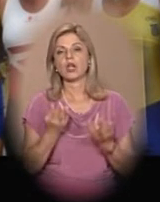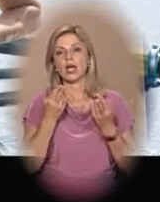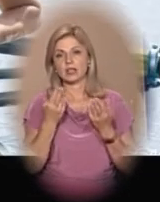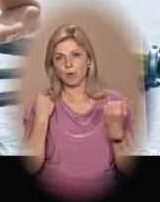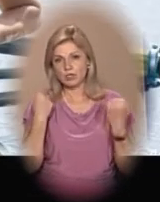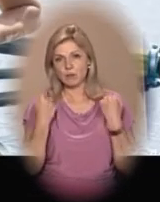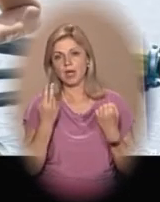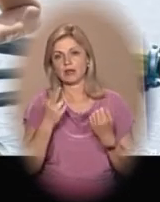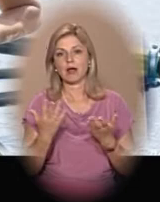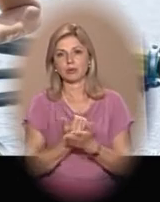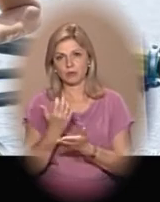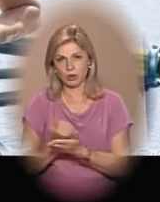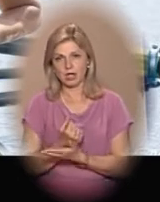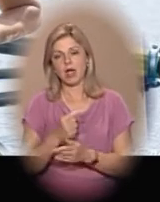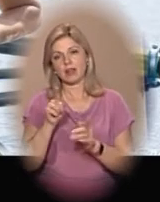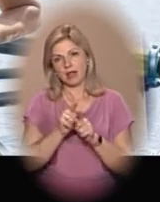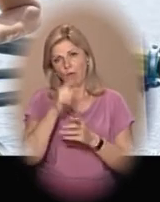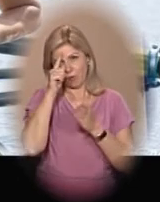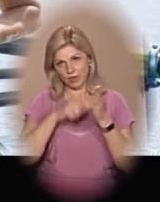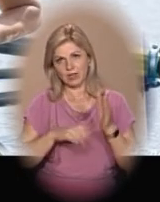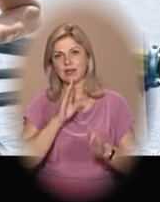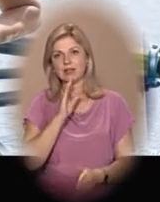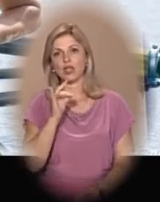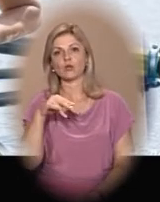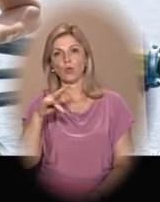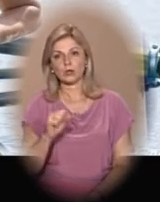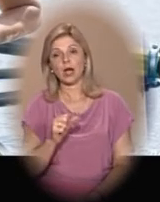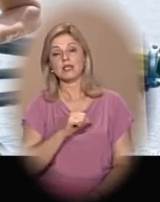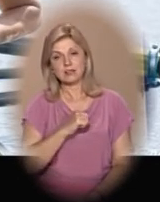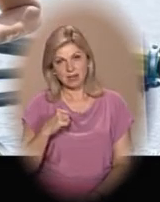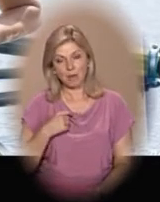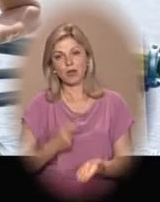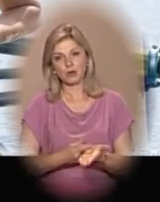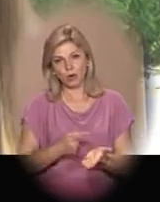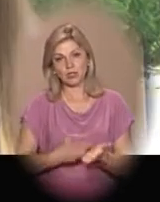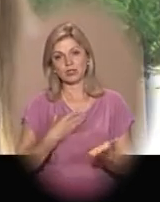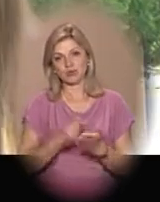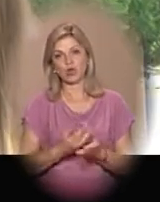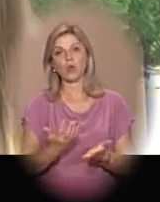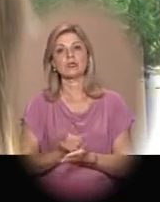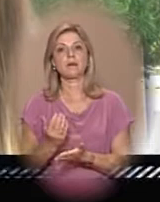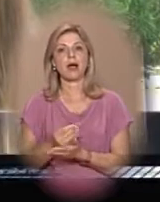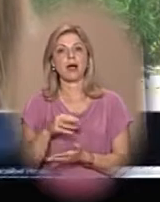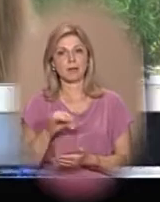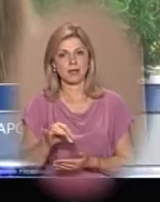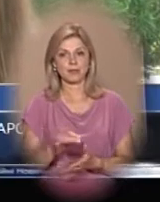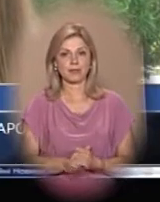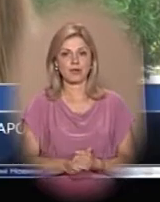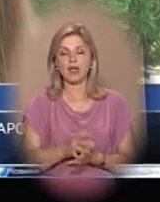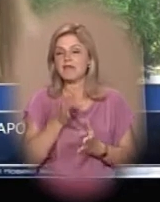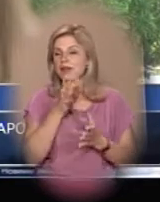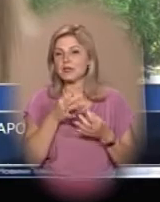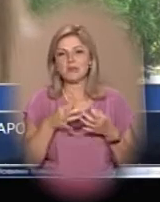успіхів в улюбленій справі, переконана Ілона. І дівчина це неодноразово довела власними успіхами. Особо времени свободного